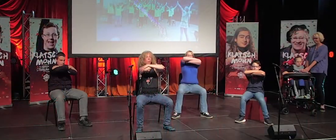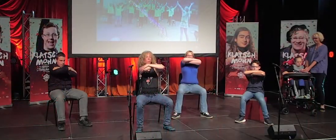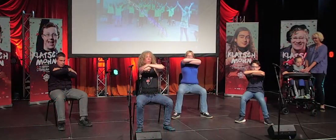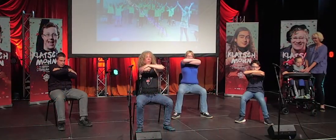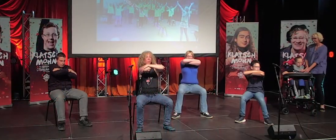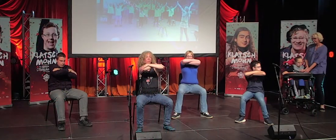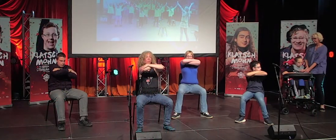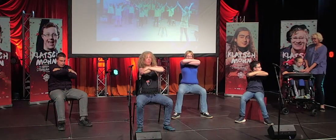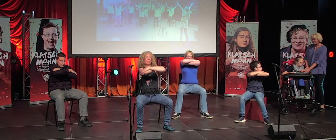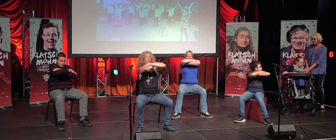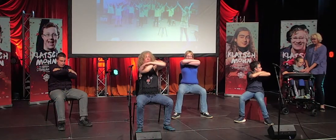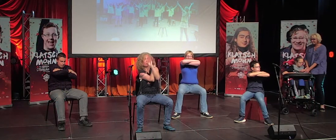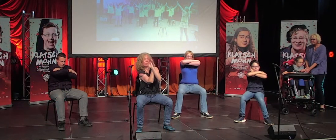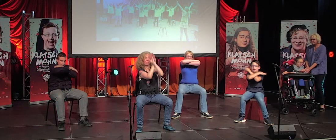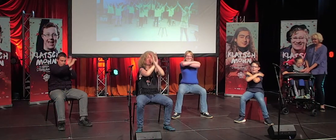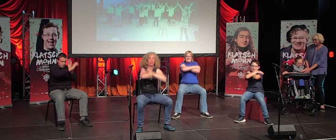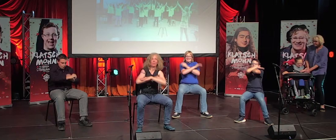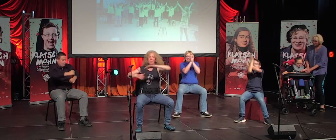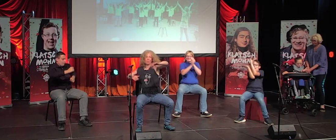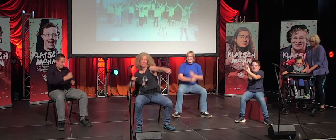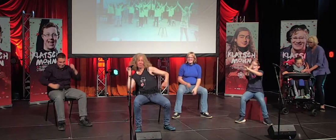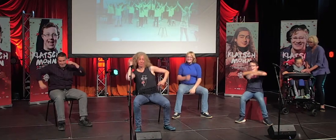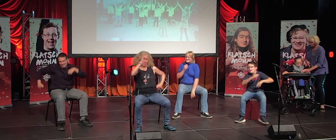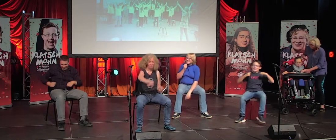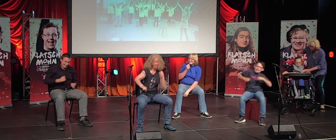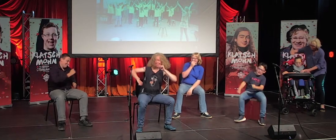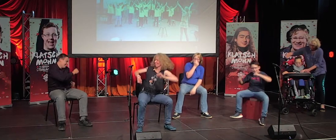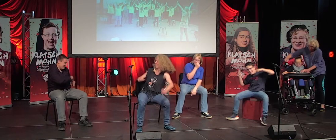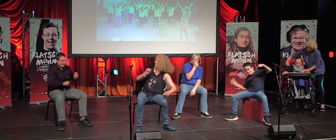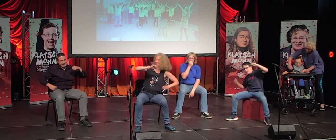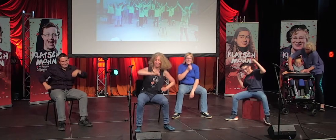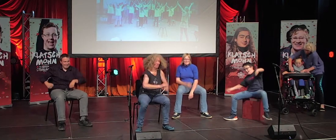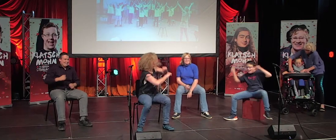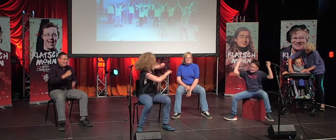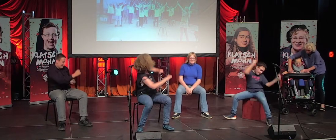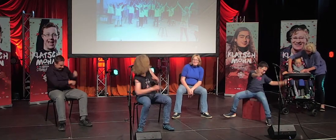to find them. I've got no roots.